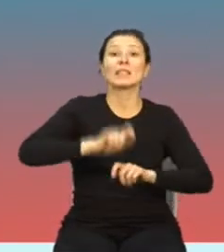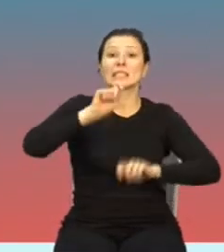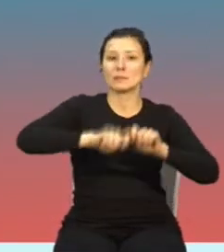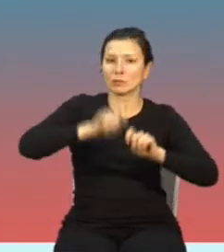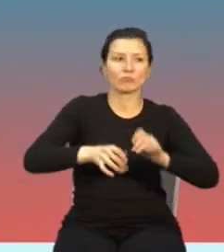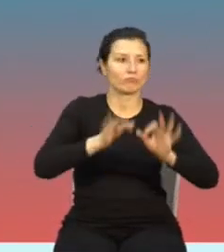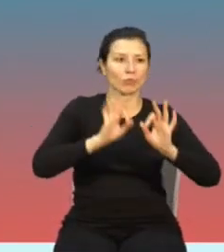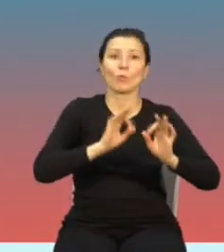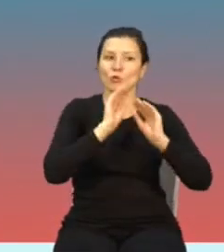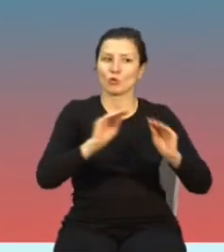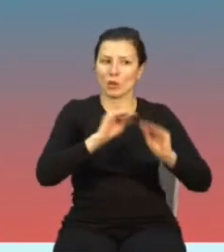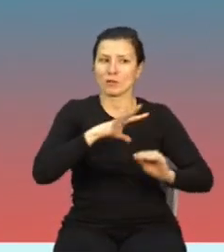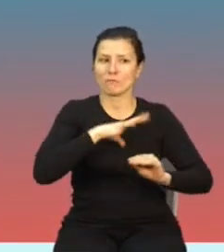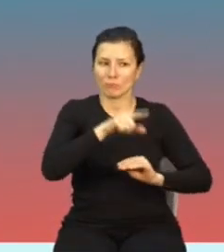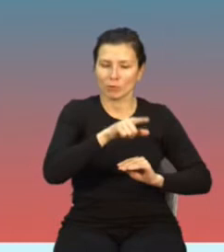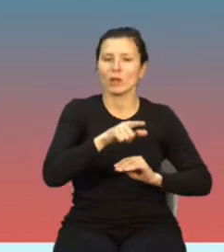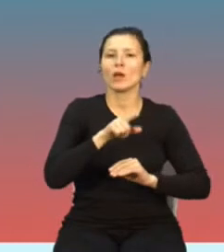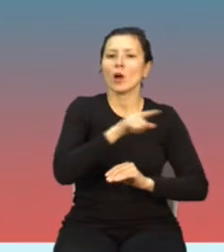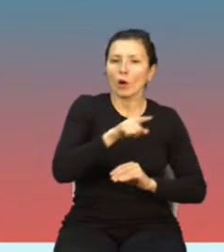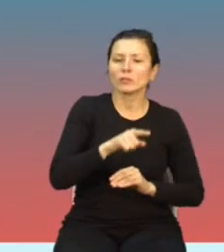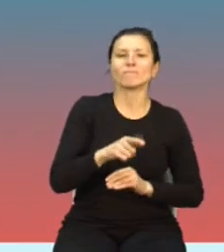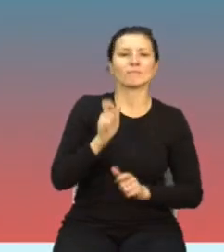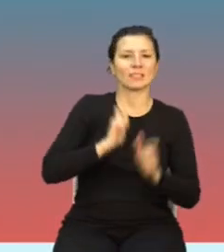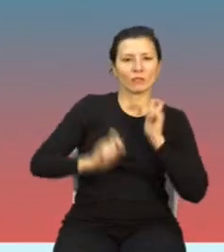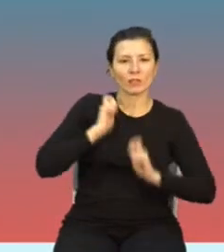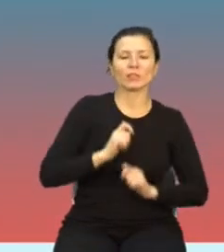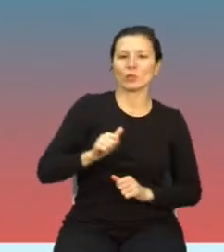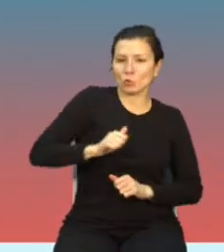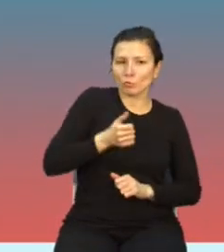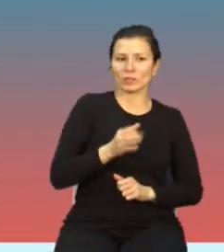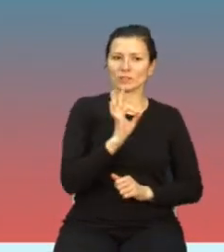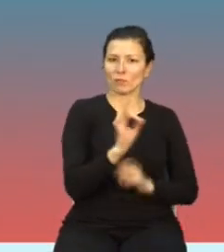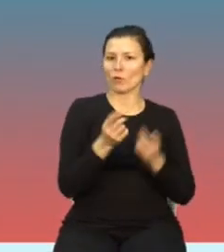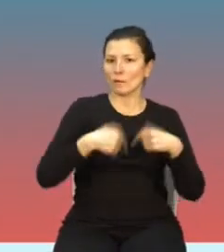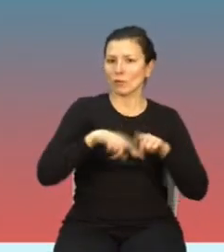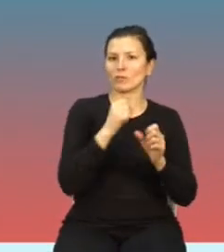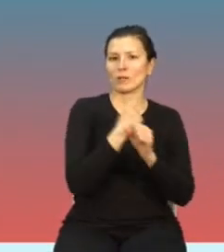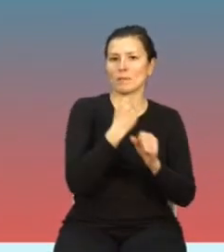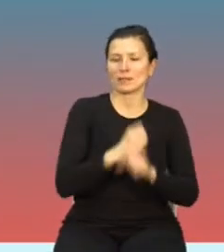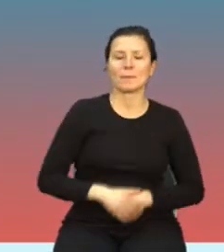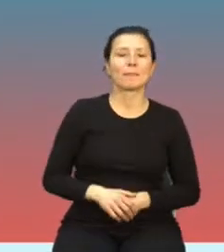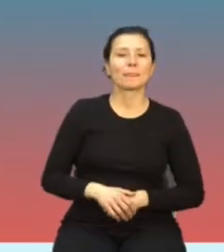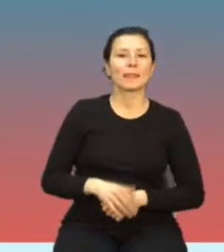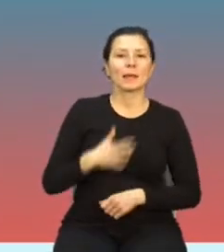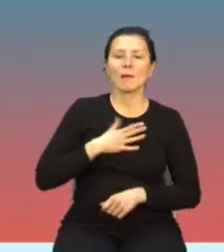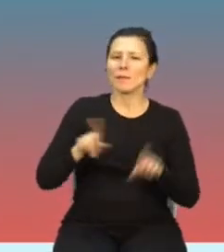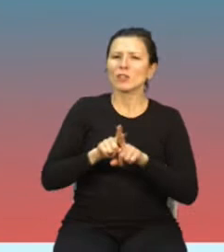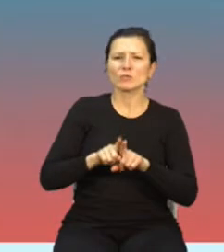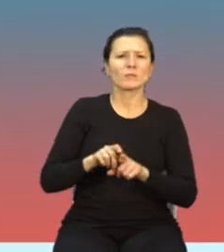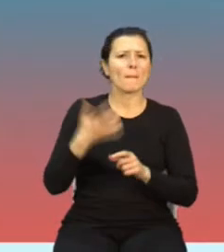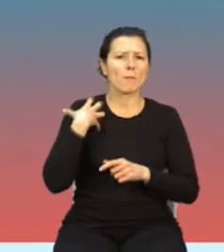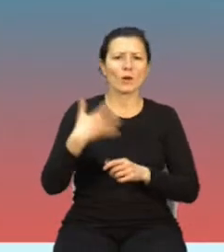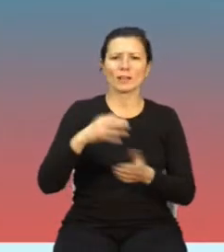i szczycą się wykonywaną pracą. Wspólnie mamy dość długie doświadczenie w wykonywaniu pomiarów.